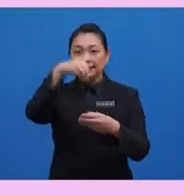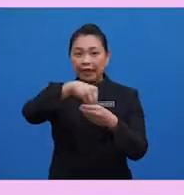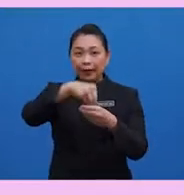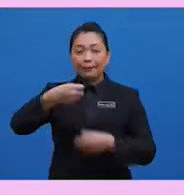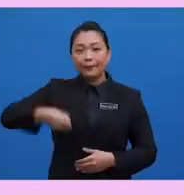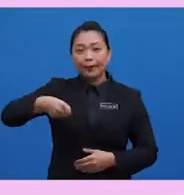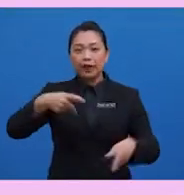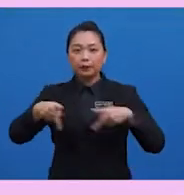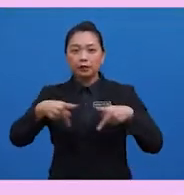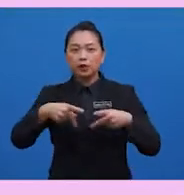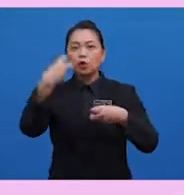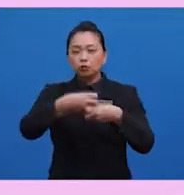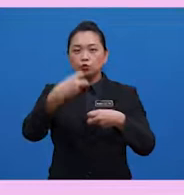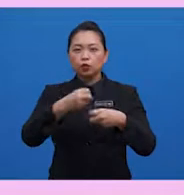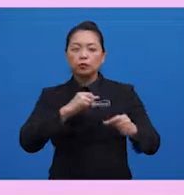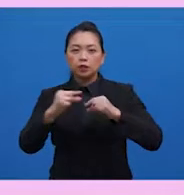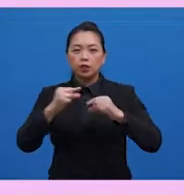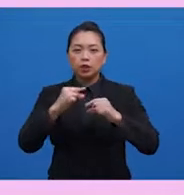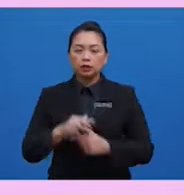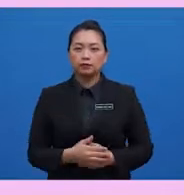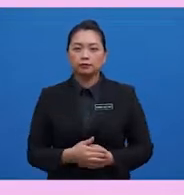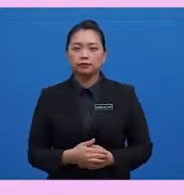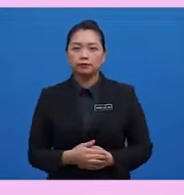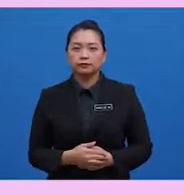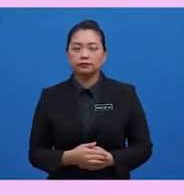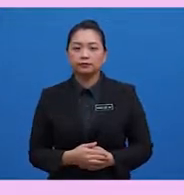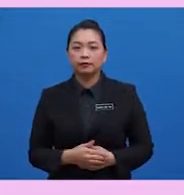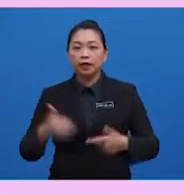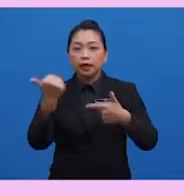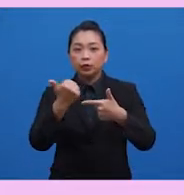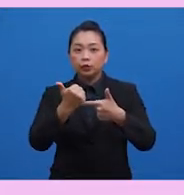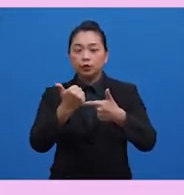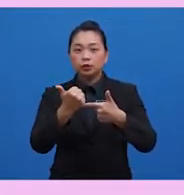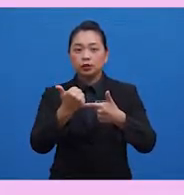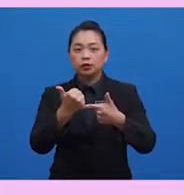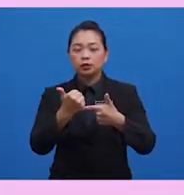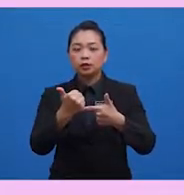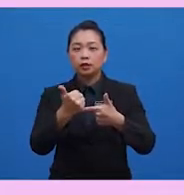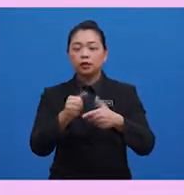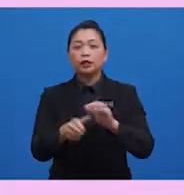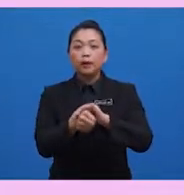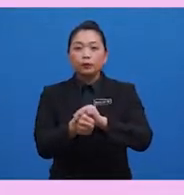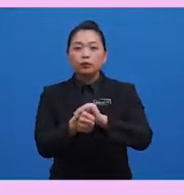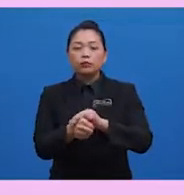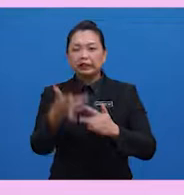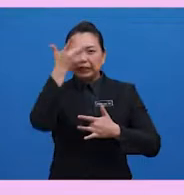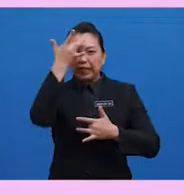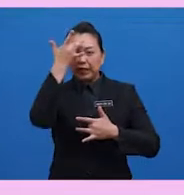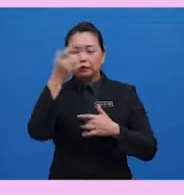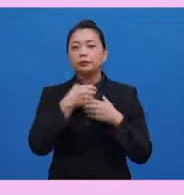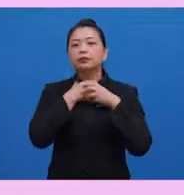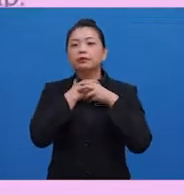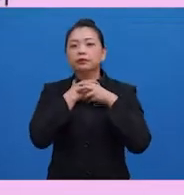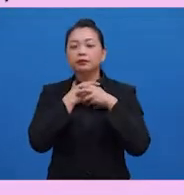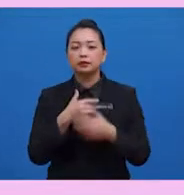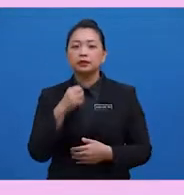plastik dan menyukarkan pergerakannya. Kedua, penyu mengalami kesakitan leher kerana terjerat dengan